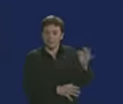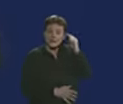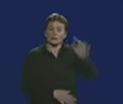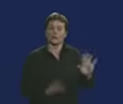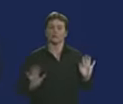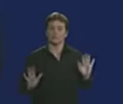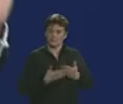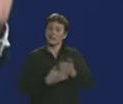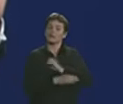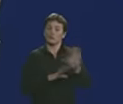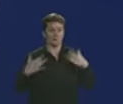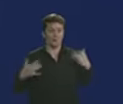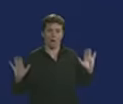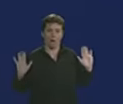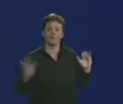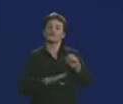c'est la question du journaliste, c'est pas la mienne,